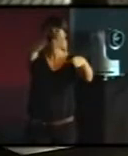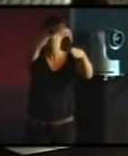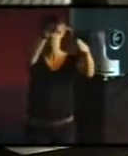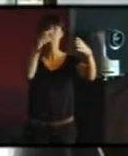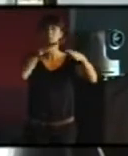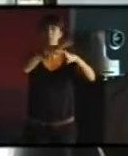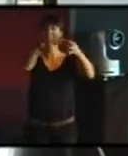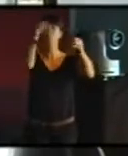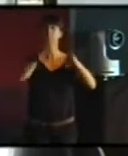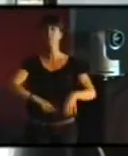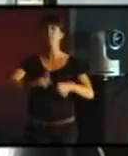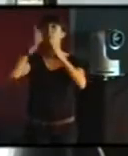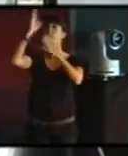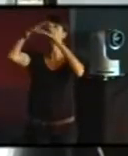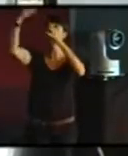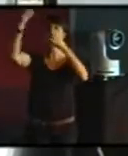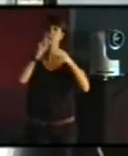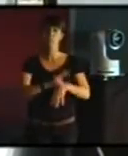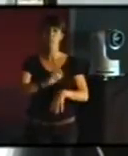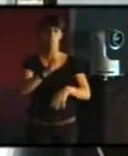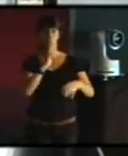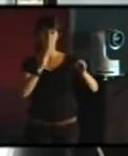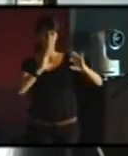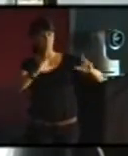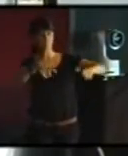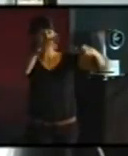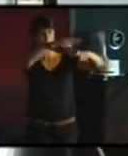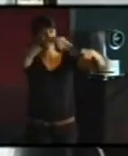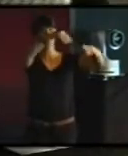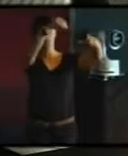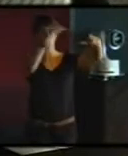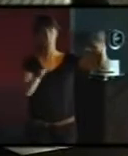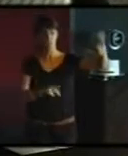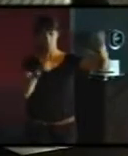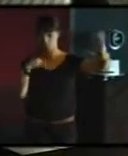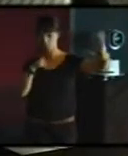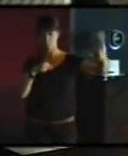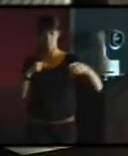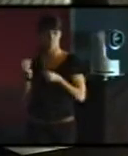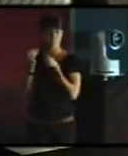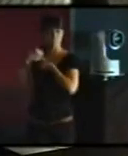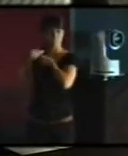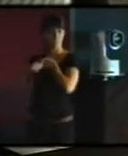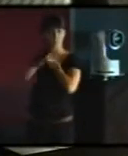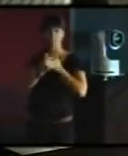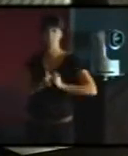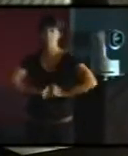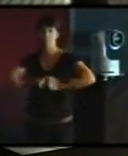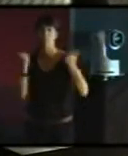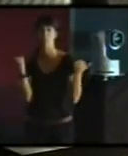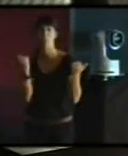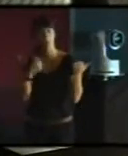nuage, elle sera un bâtiment dur. Mais son extérieur s'inscrit dans un